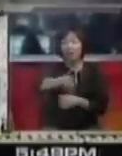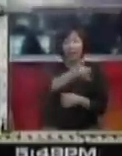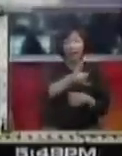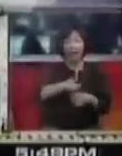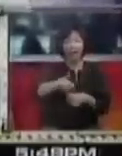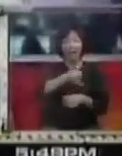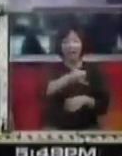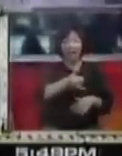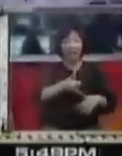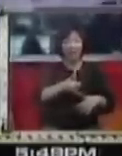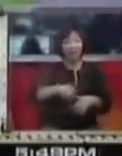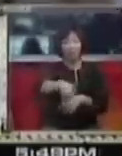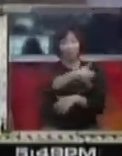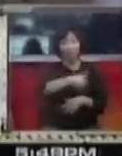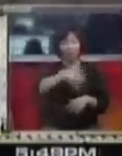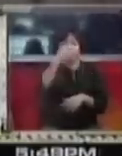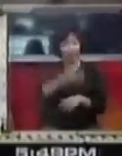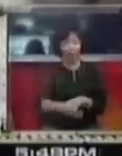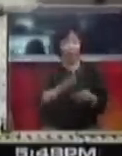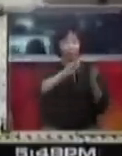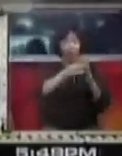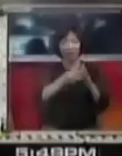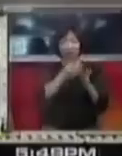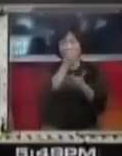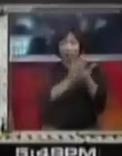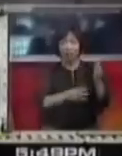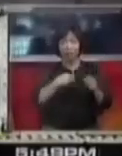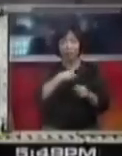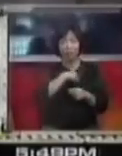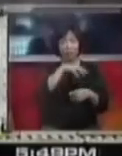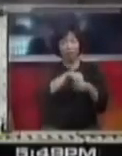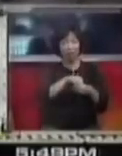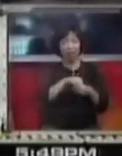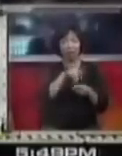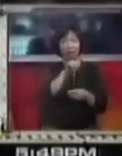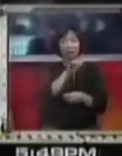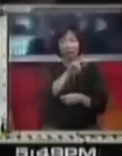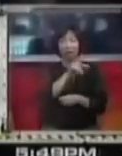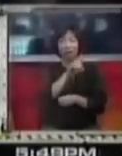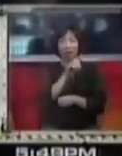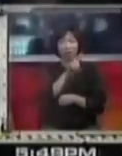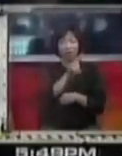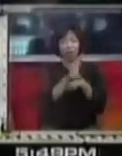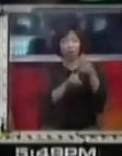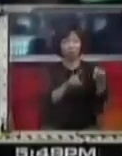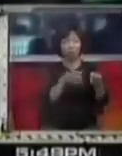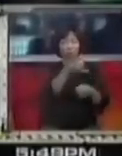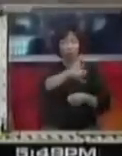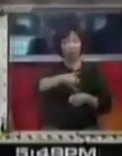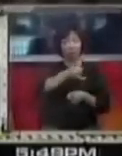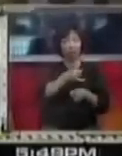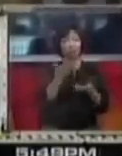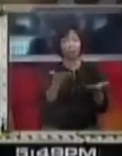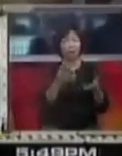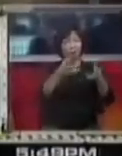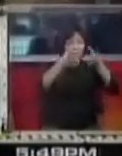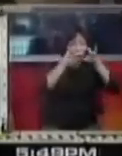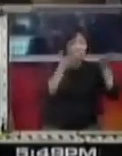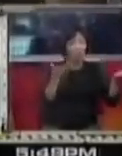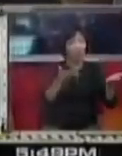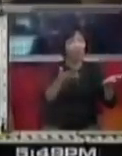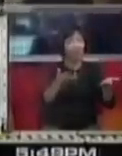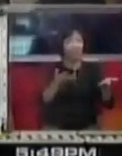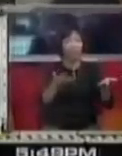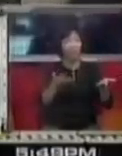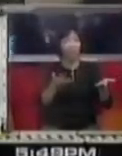barangay. At habang masayang nagiinuman ng ilang kalalakihan, happy din sila sa panunod ng karera ng kabayo.